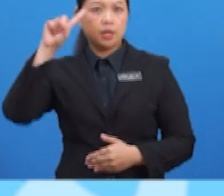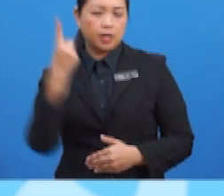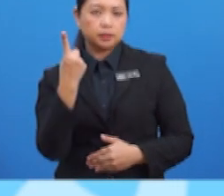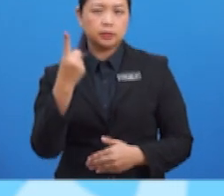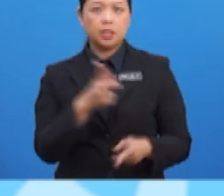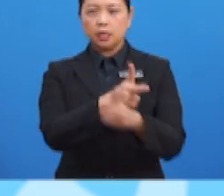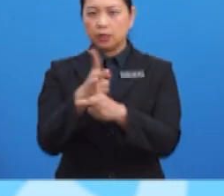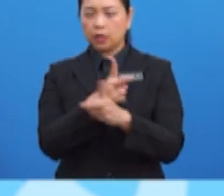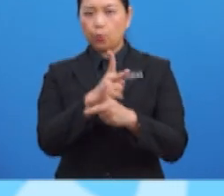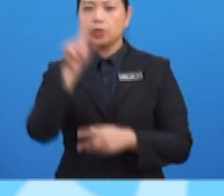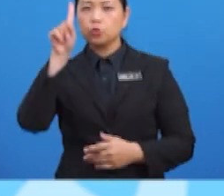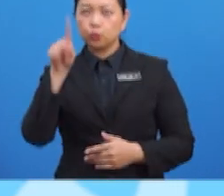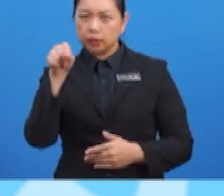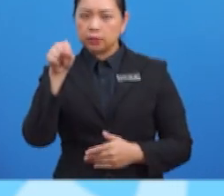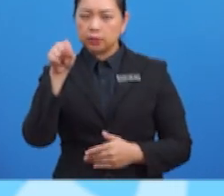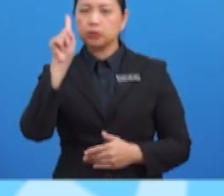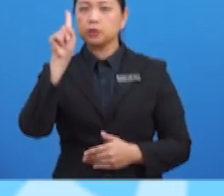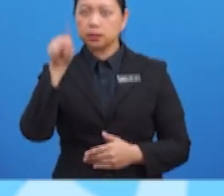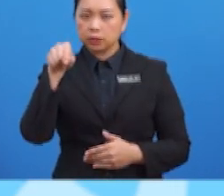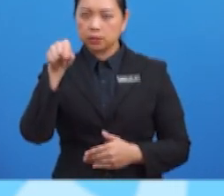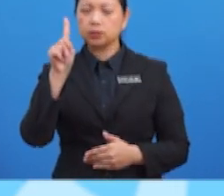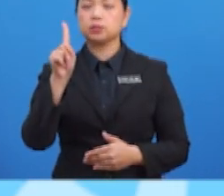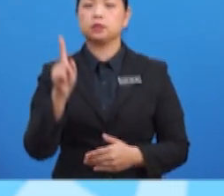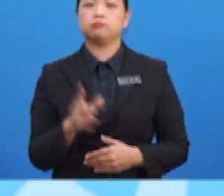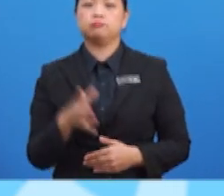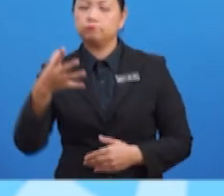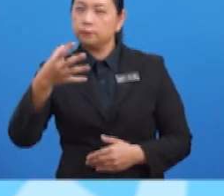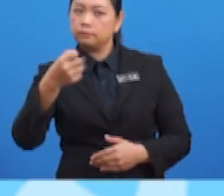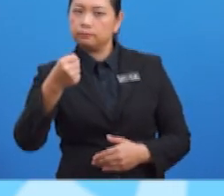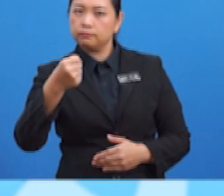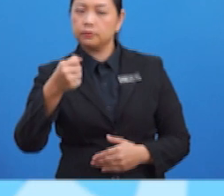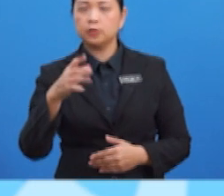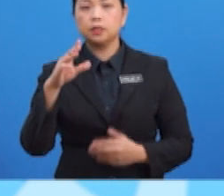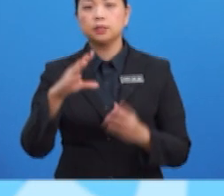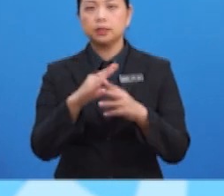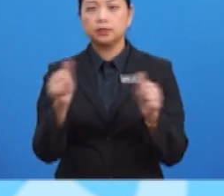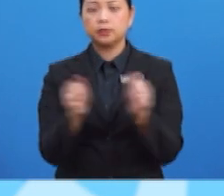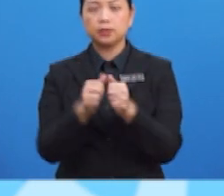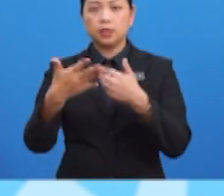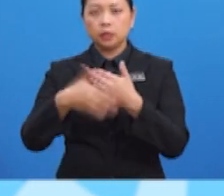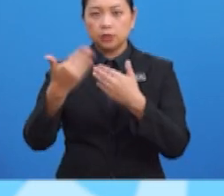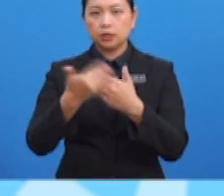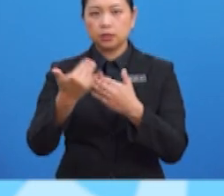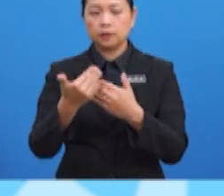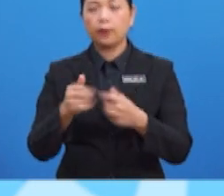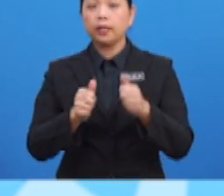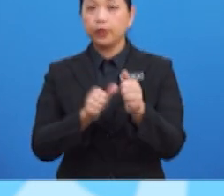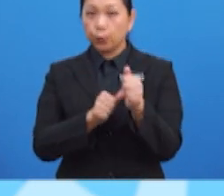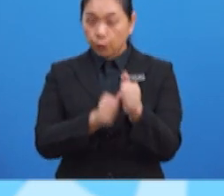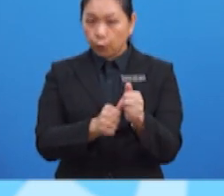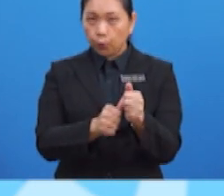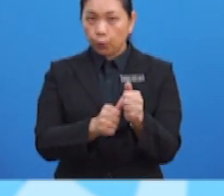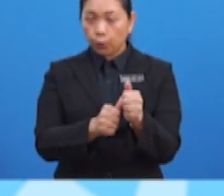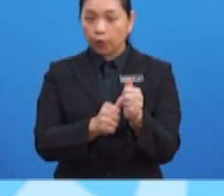mengawal switch pada bahagian pemegangnya dengan mudah, sama ada mengikut arah